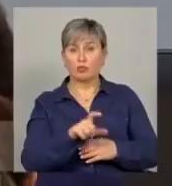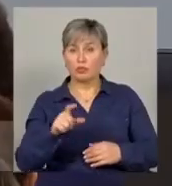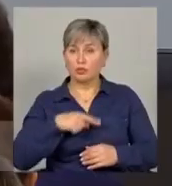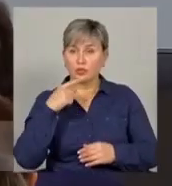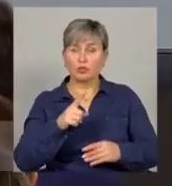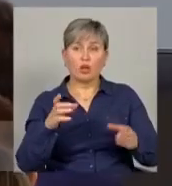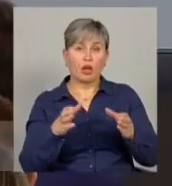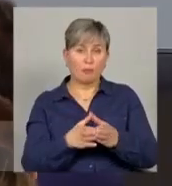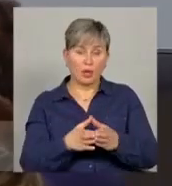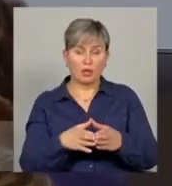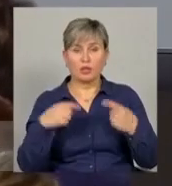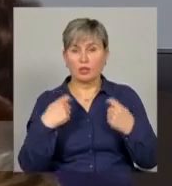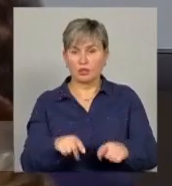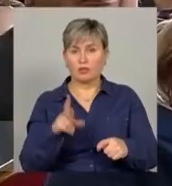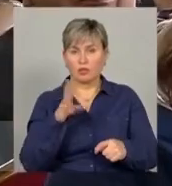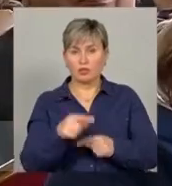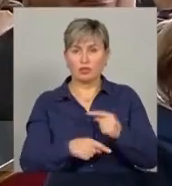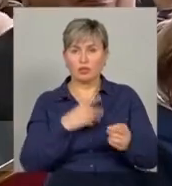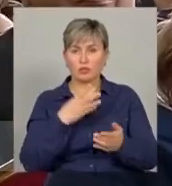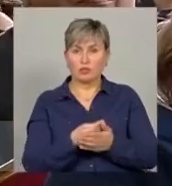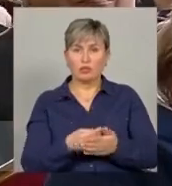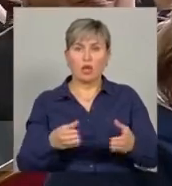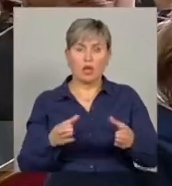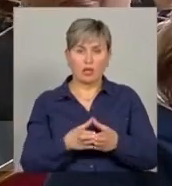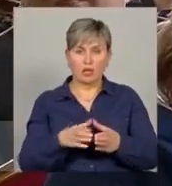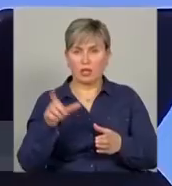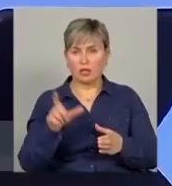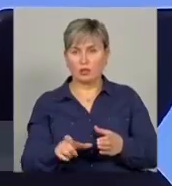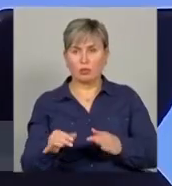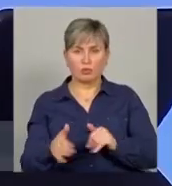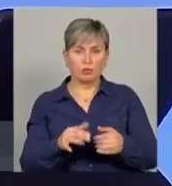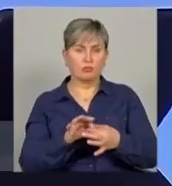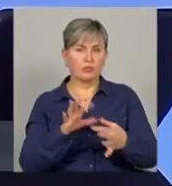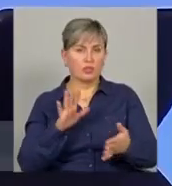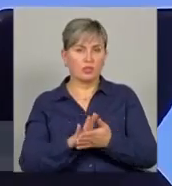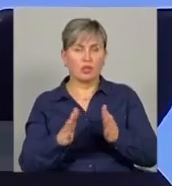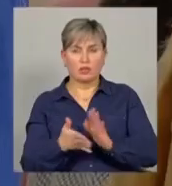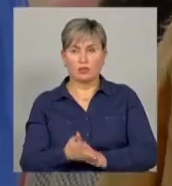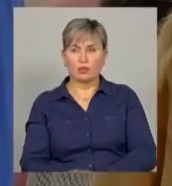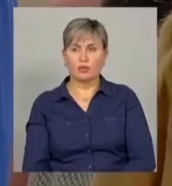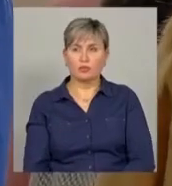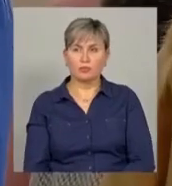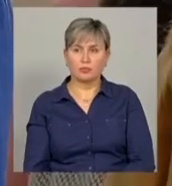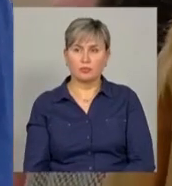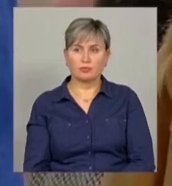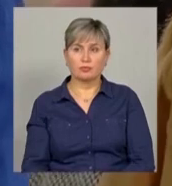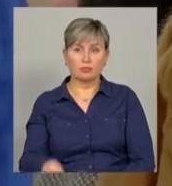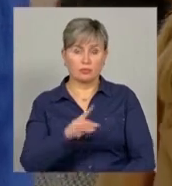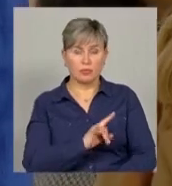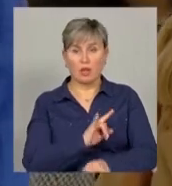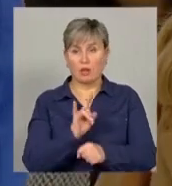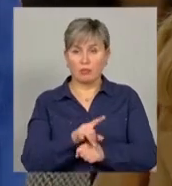что компания реализовала квартиры через своего агента, после чего они расторгли договор между собой. Мы обманутые